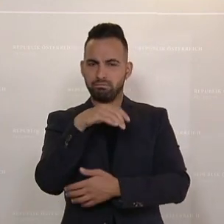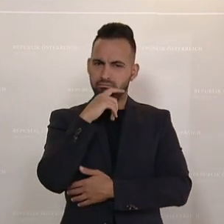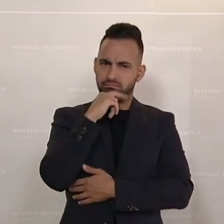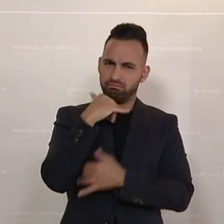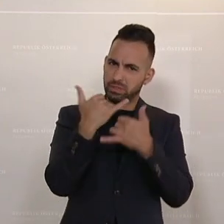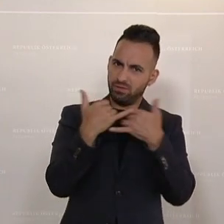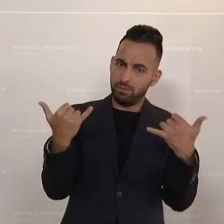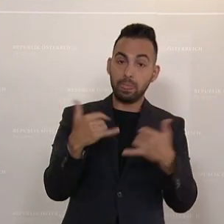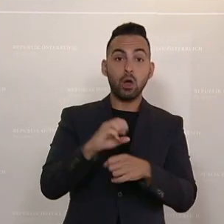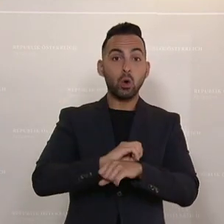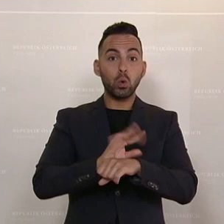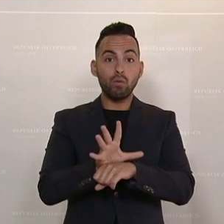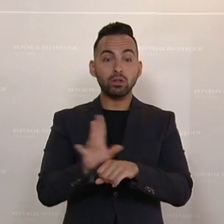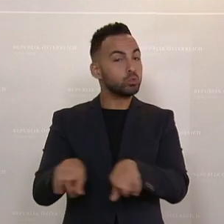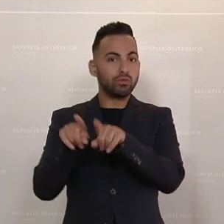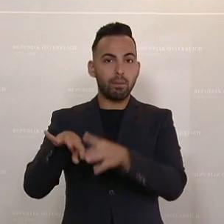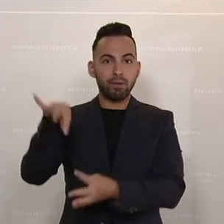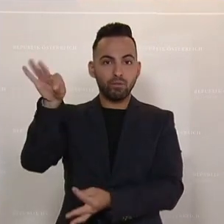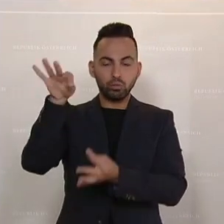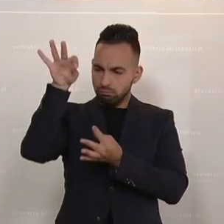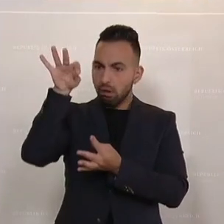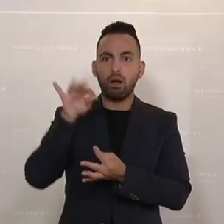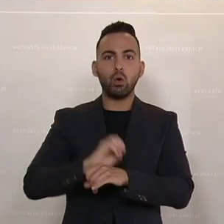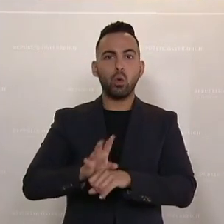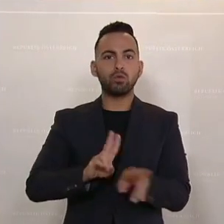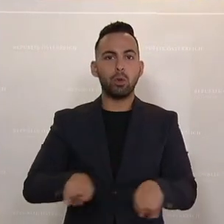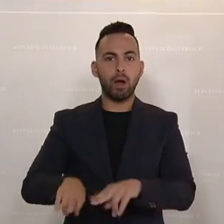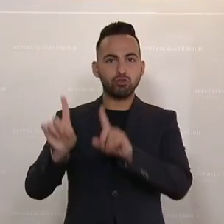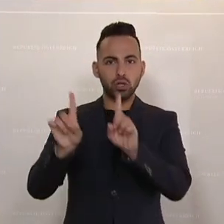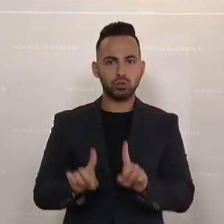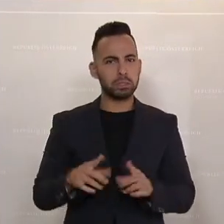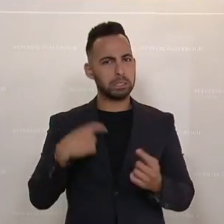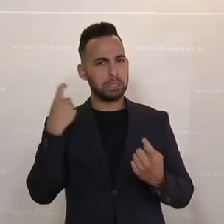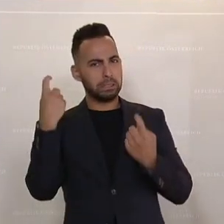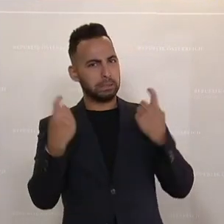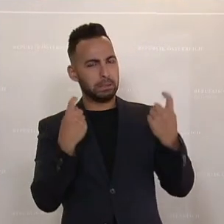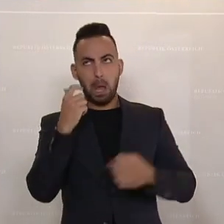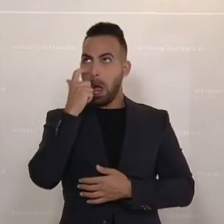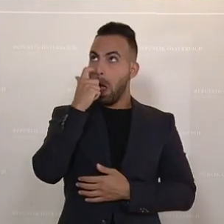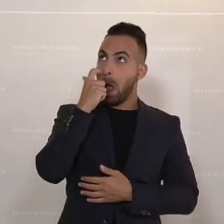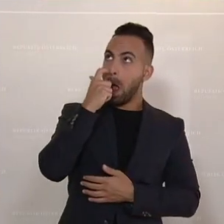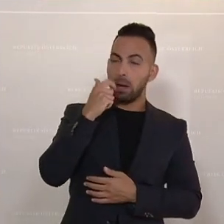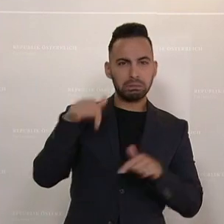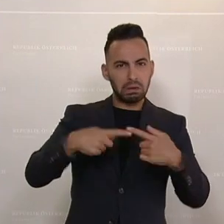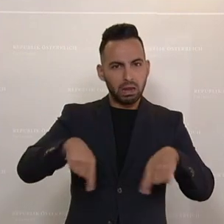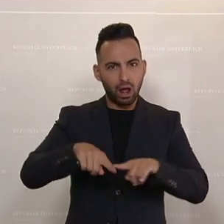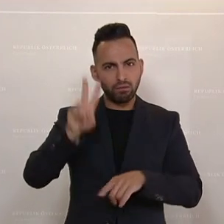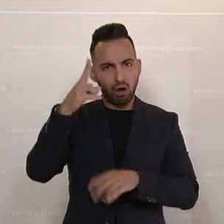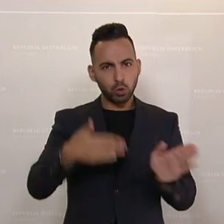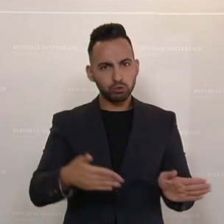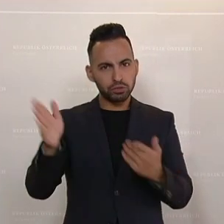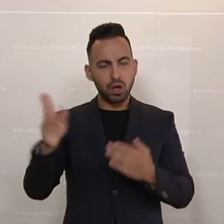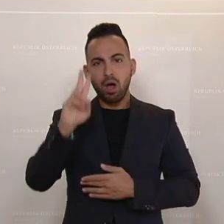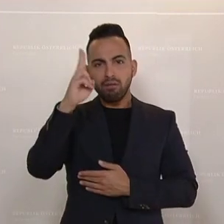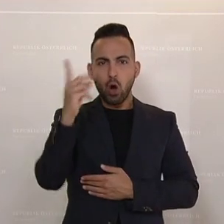herauszurechnen, die einen Covid-Zufallsbefund auf der Normalstation haben. Da frage ich mich, was läuft in diesem Land falsch? Warum schaffen wir es